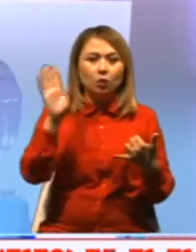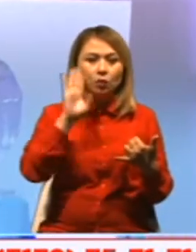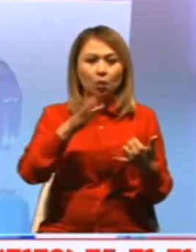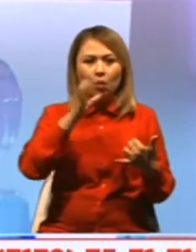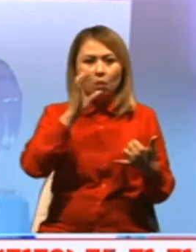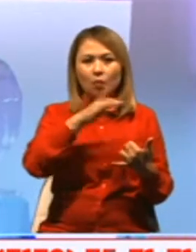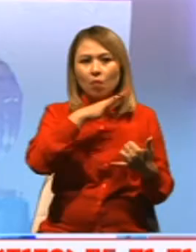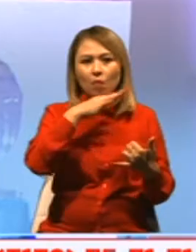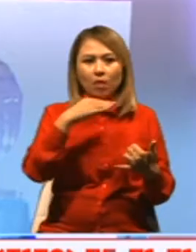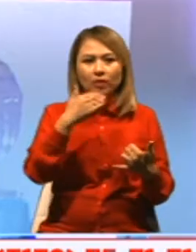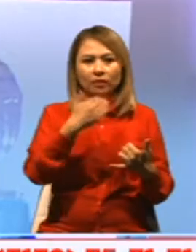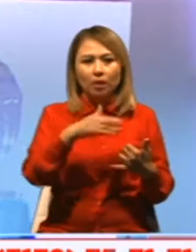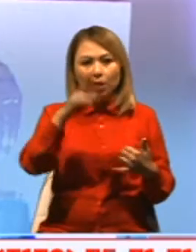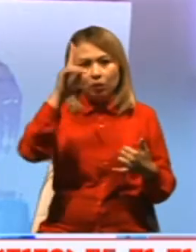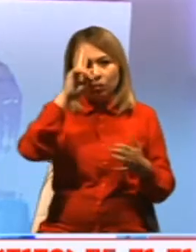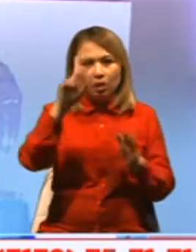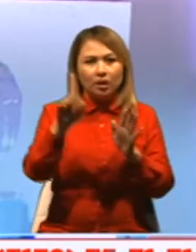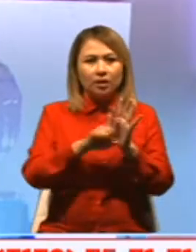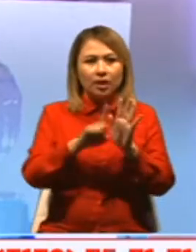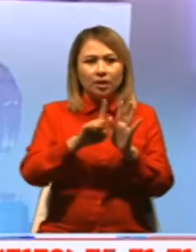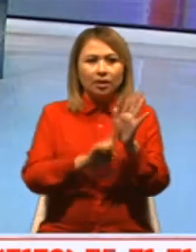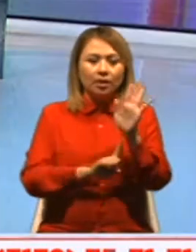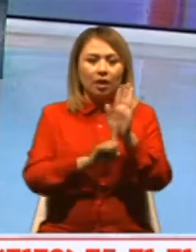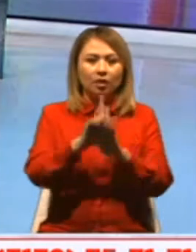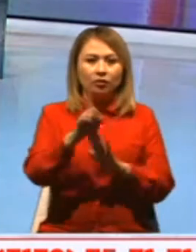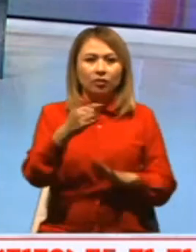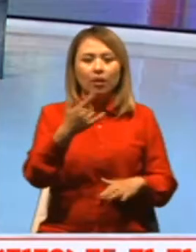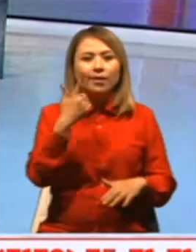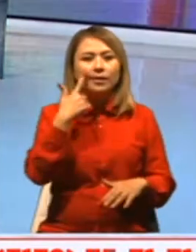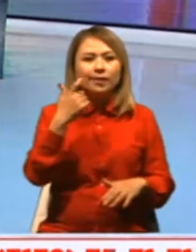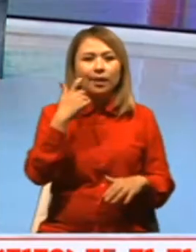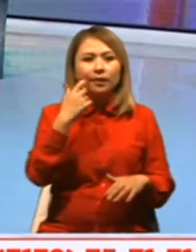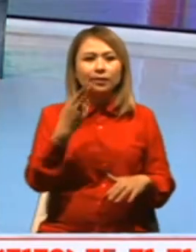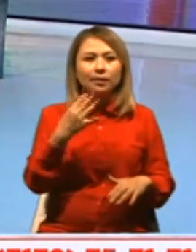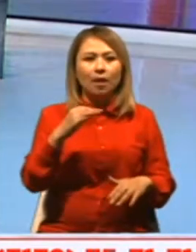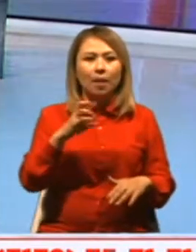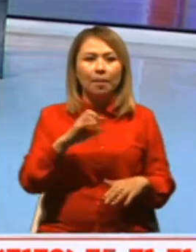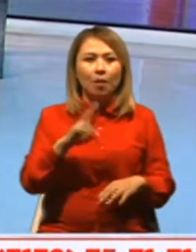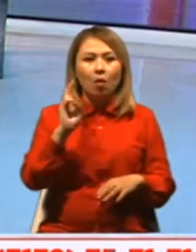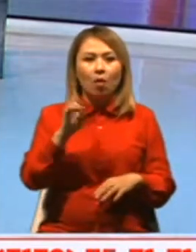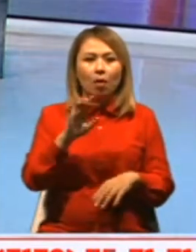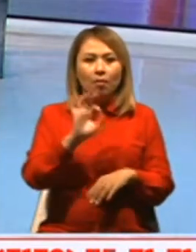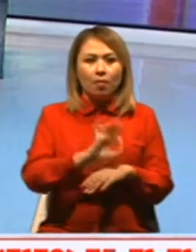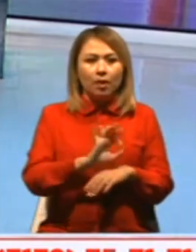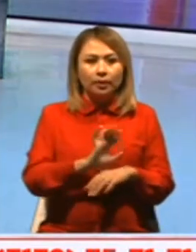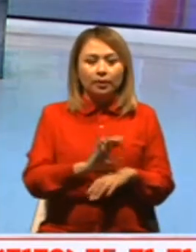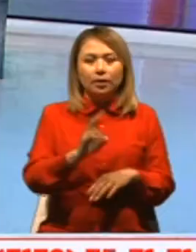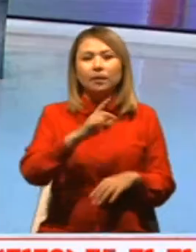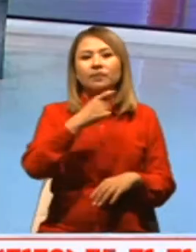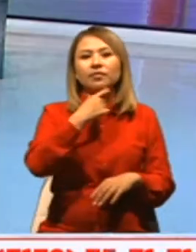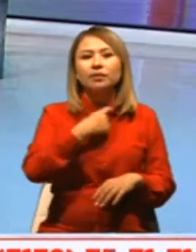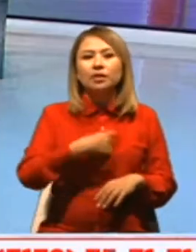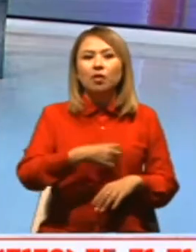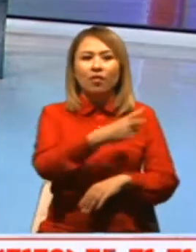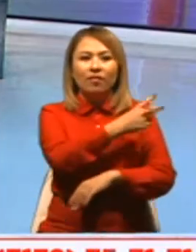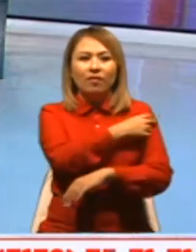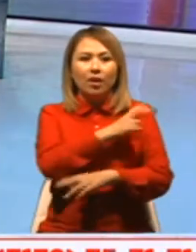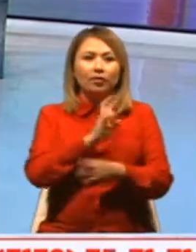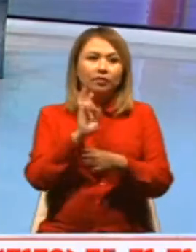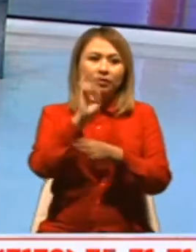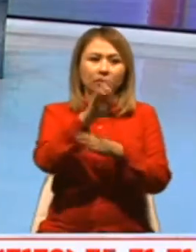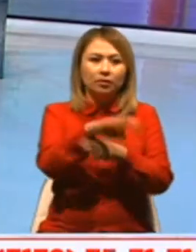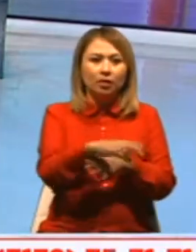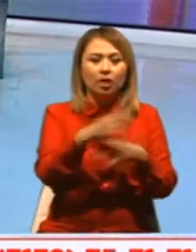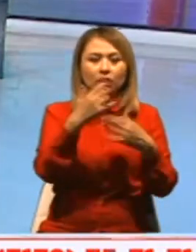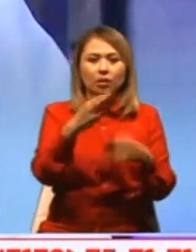ішкен сайын бұл кісілер зәрге де көп шыға бастайды. Бұл яғни қант диабеті кезіндегі ауруларда. Эндокринолог дәрігерге тексеру керек. Әрине, сол сияқты